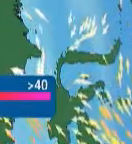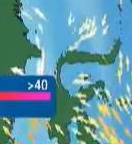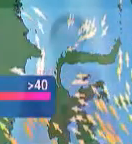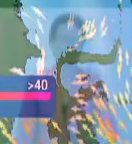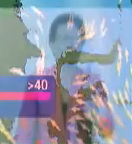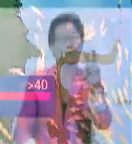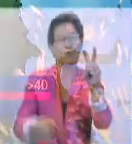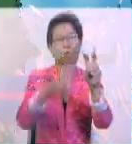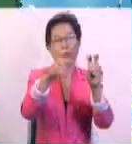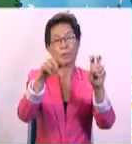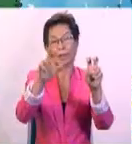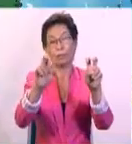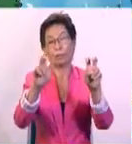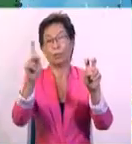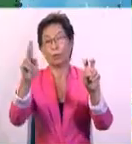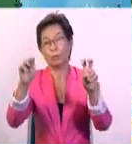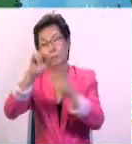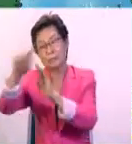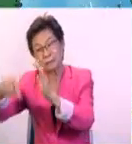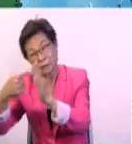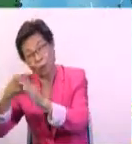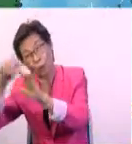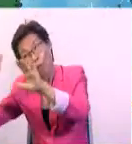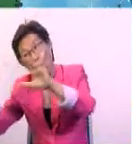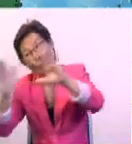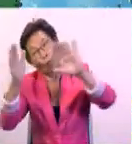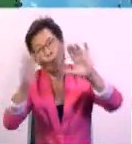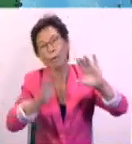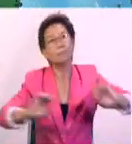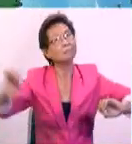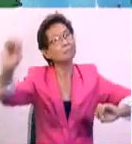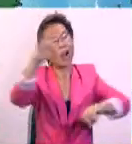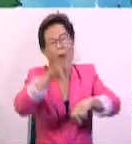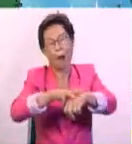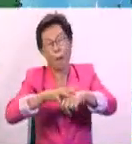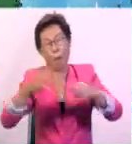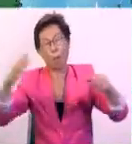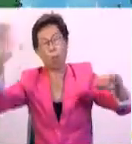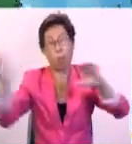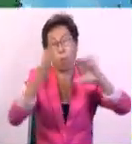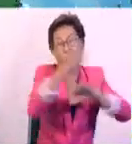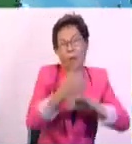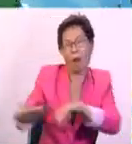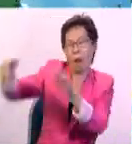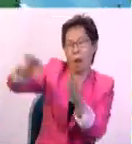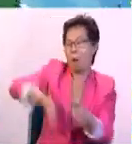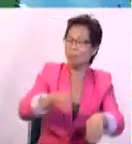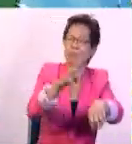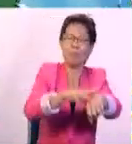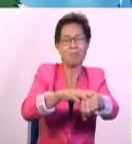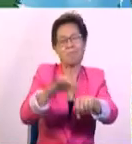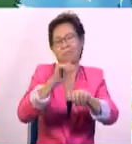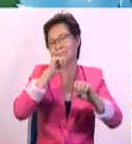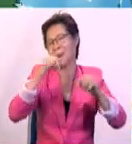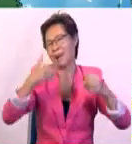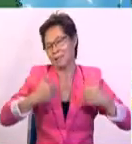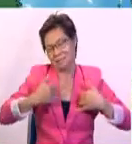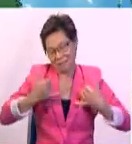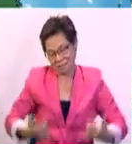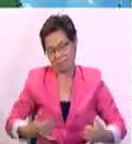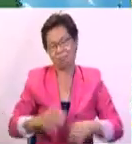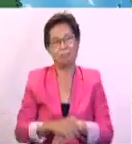hingga 30 km sejam. Justeru itu, tiada sebarang amaran angin kencang dan juga laut bergelora yang dikeluarkan pada ketika